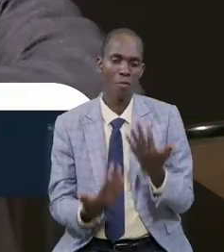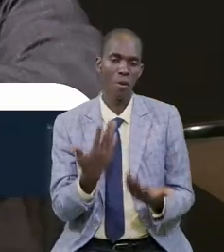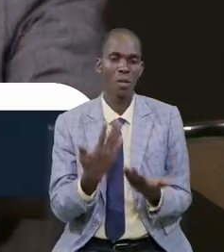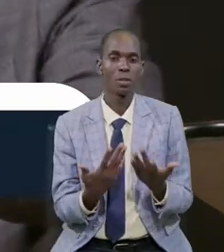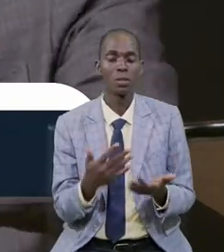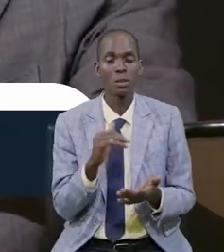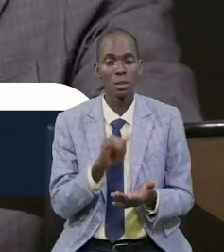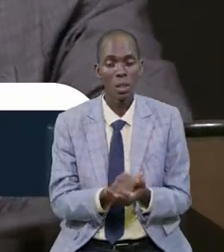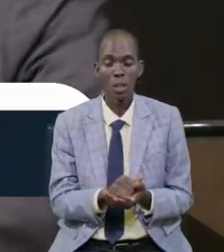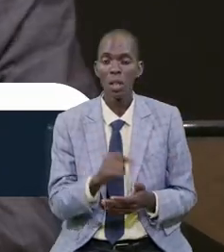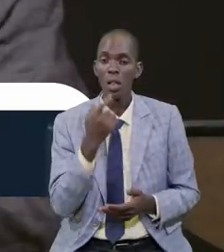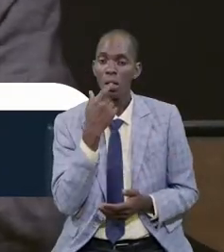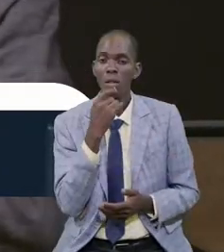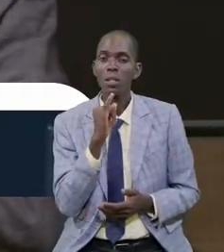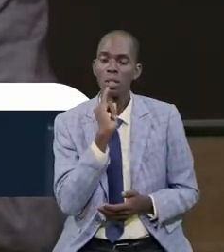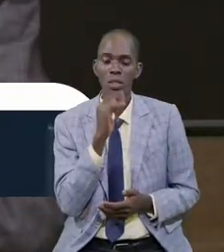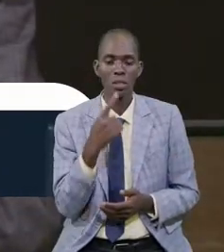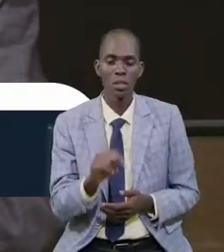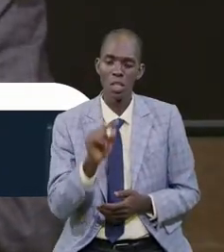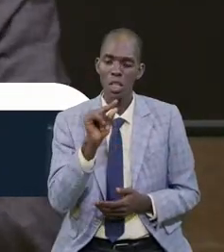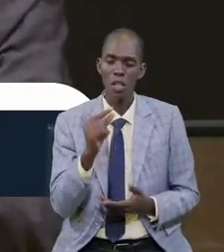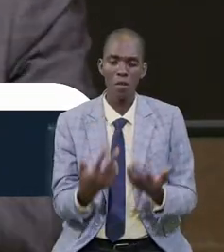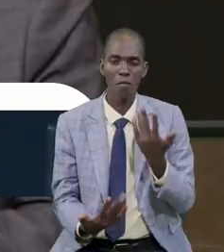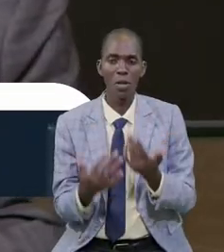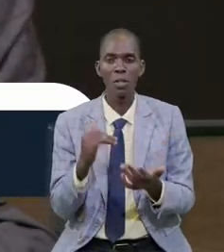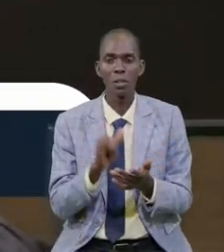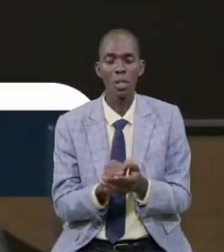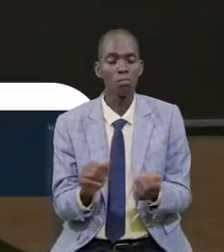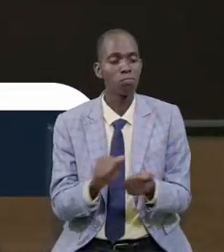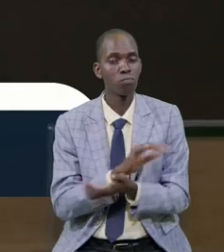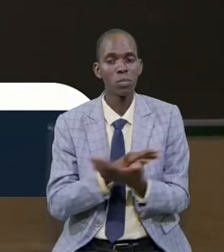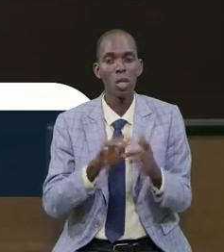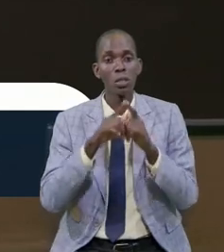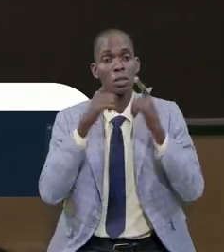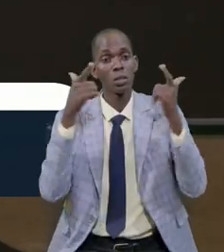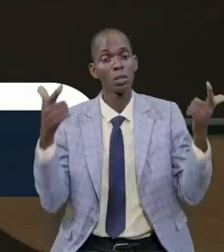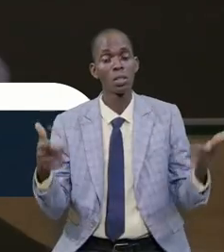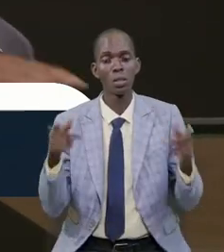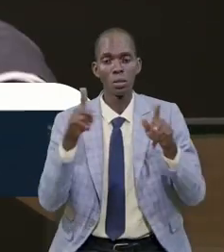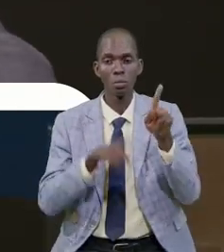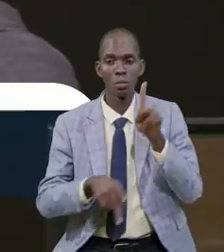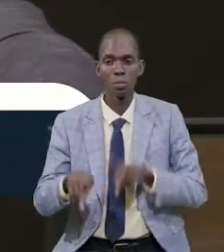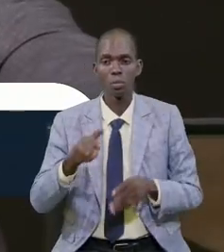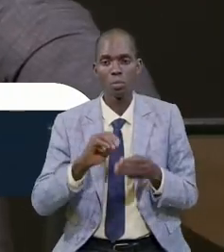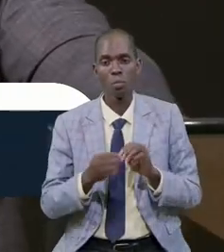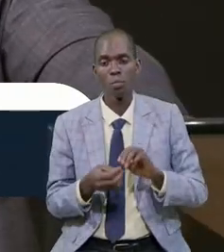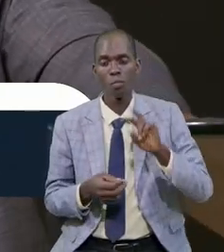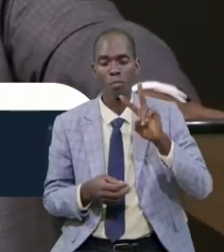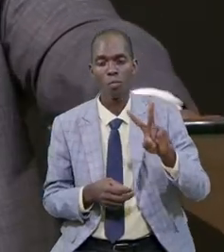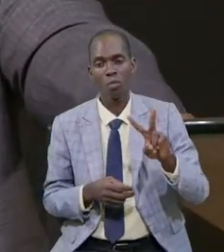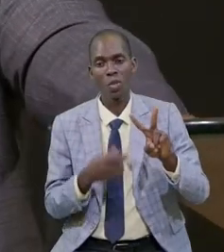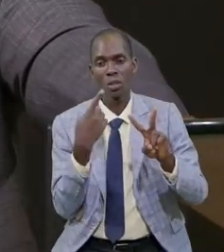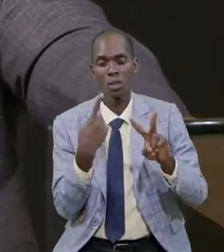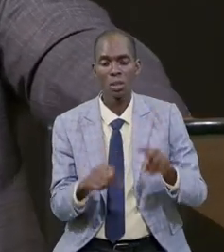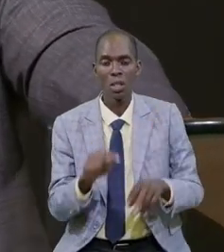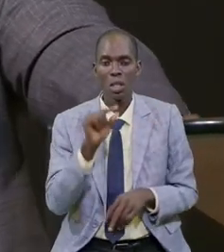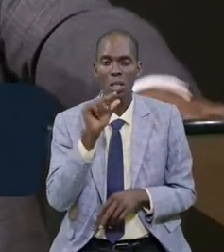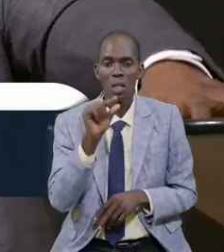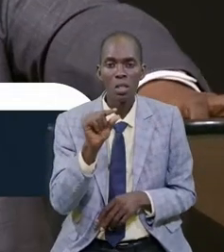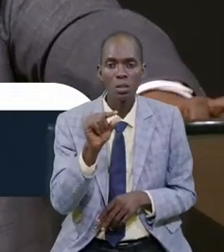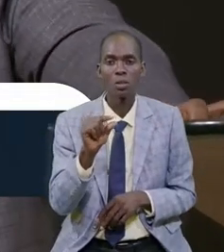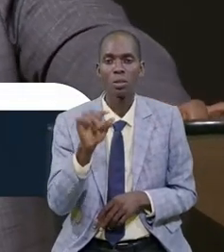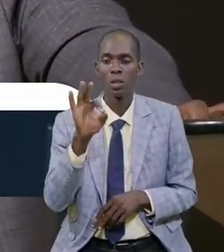feu qui dévore de grands hommes. Voyons un deuxième point ici. Les petits